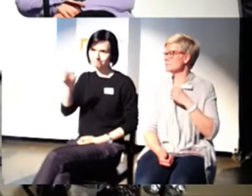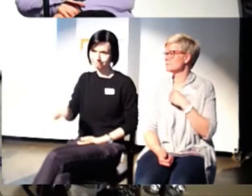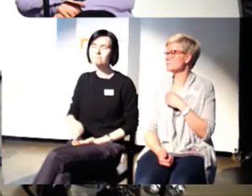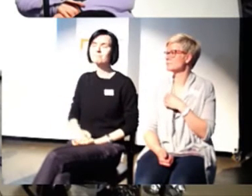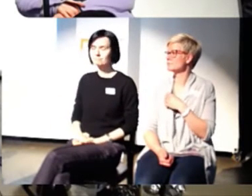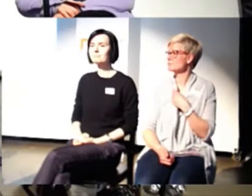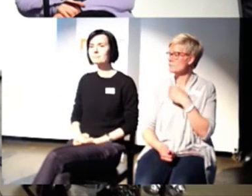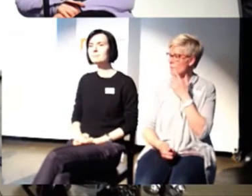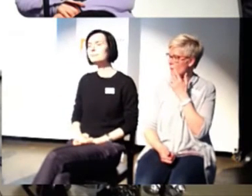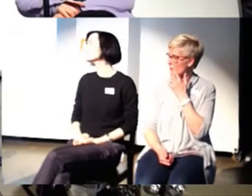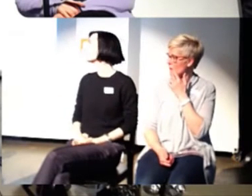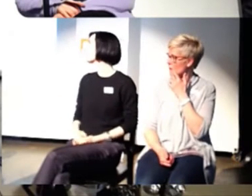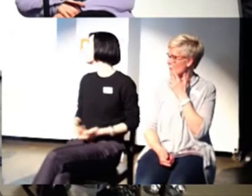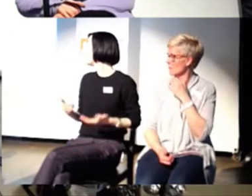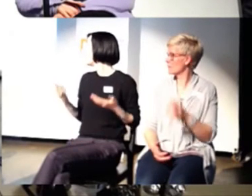olen tässä